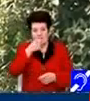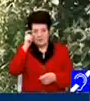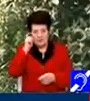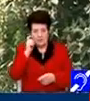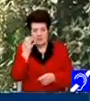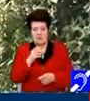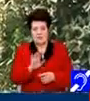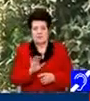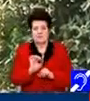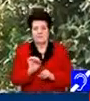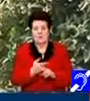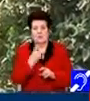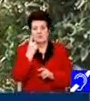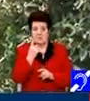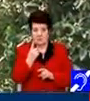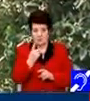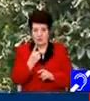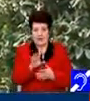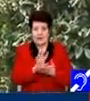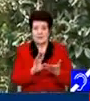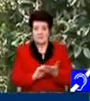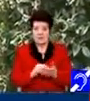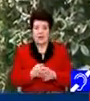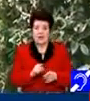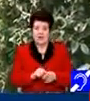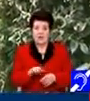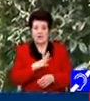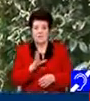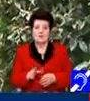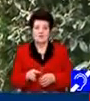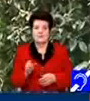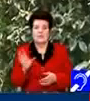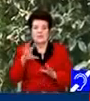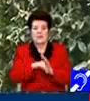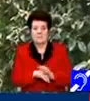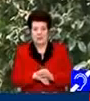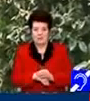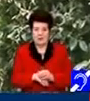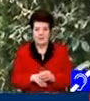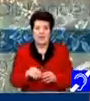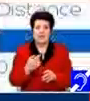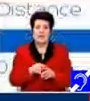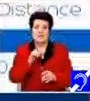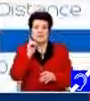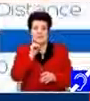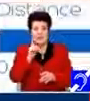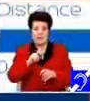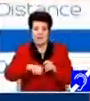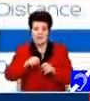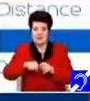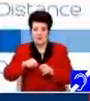sunt în faza de prototip. Există doar un singur exemplar, acesta, care a fost imprimat la o imprimantă 3D. Însă tinerii